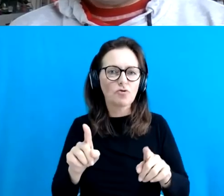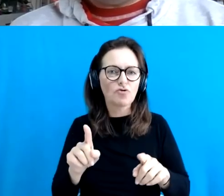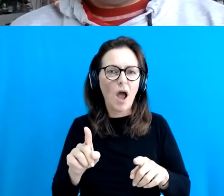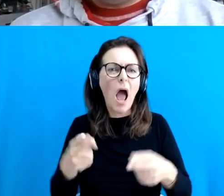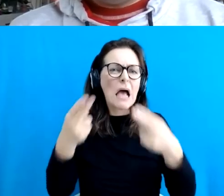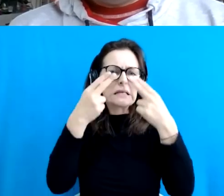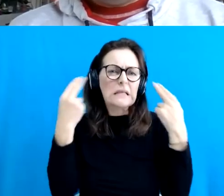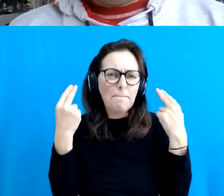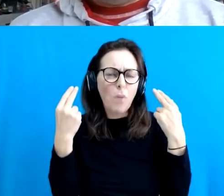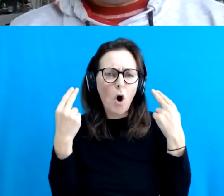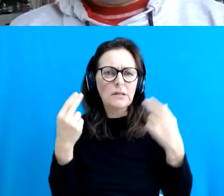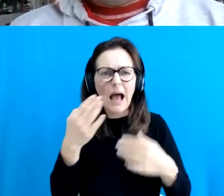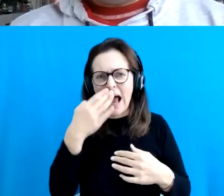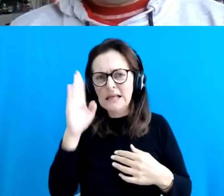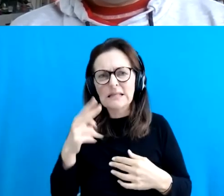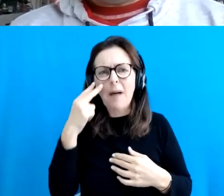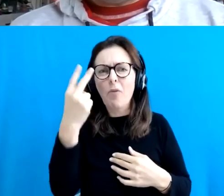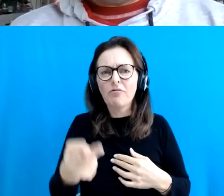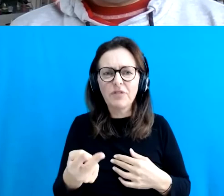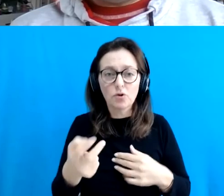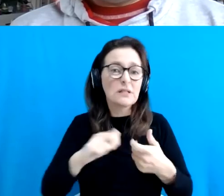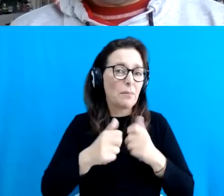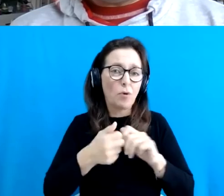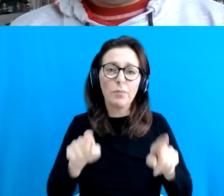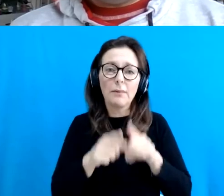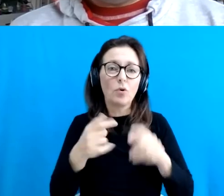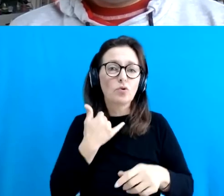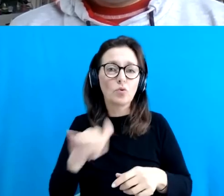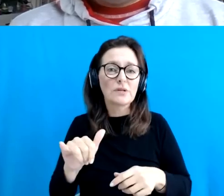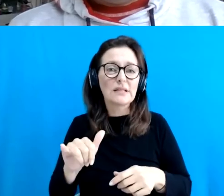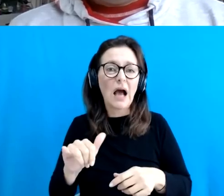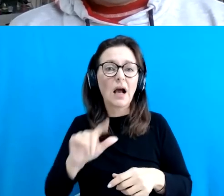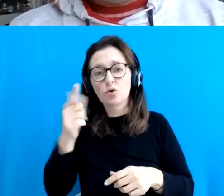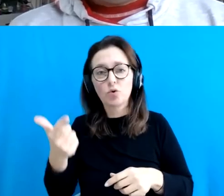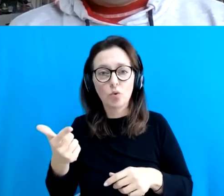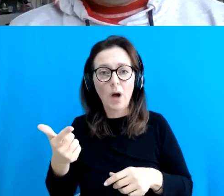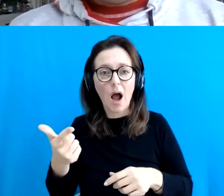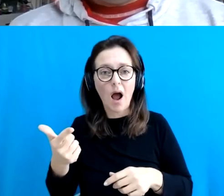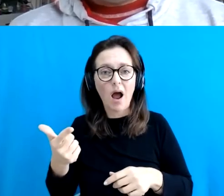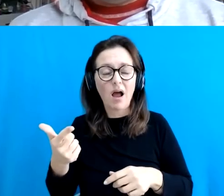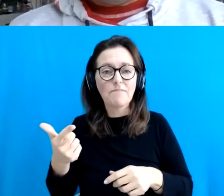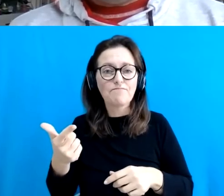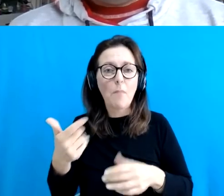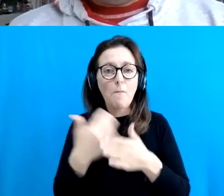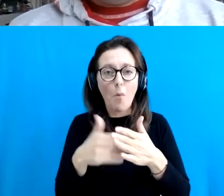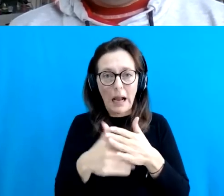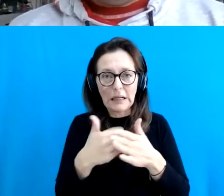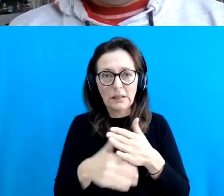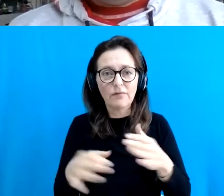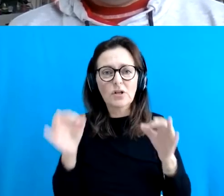sama po sebi je problem, kot je vsaka hiba, in v bistvu ni nič podarjeno.